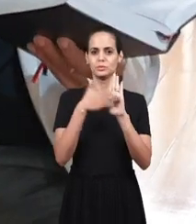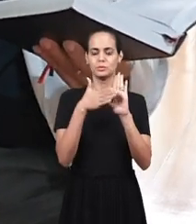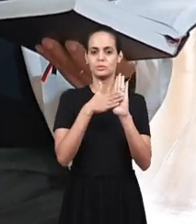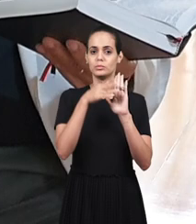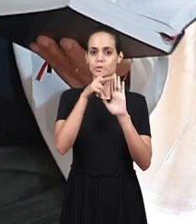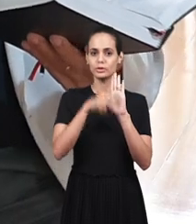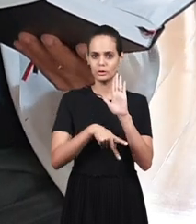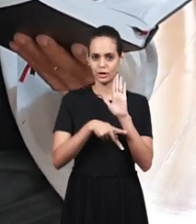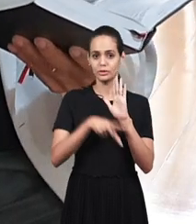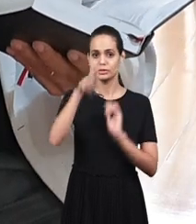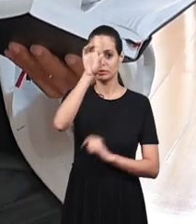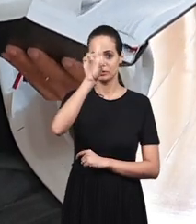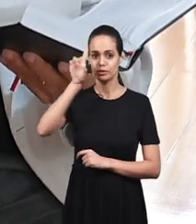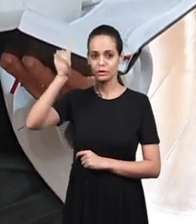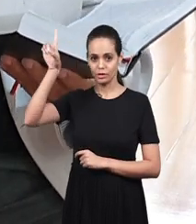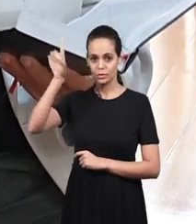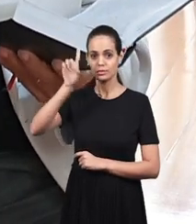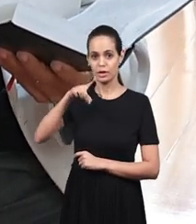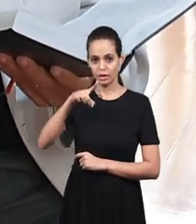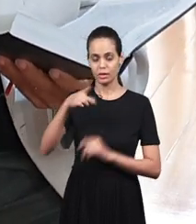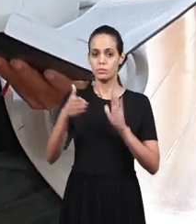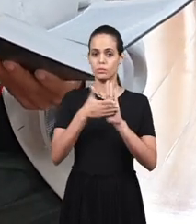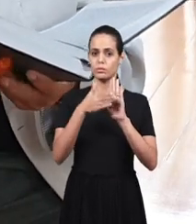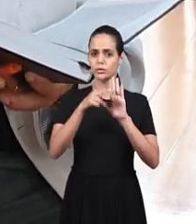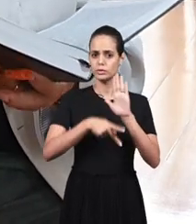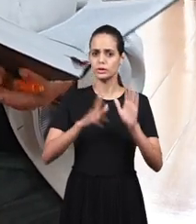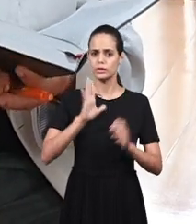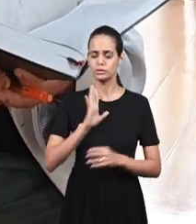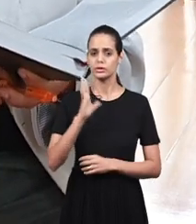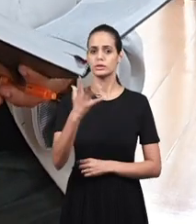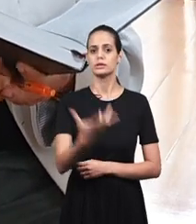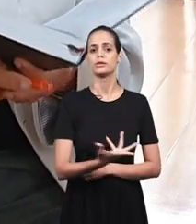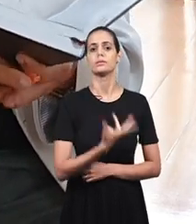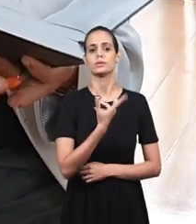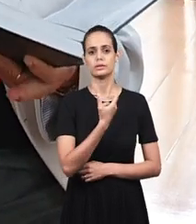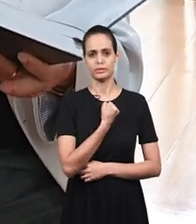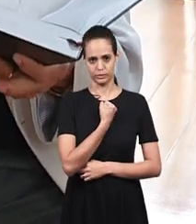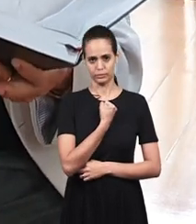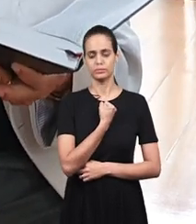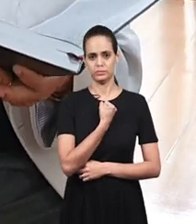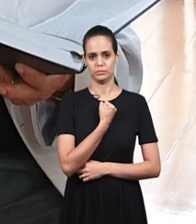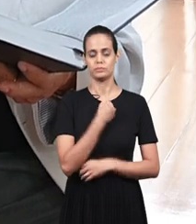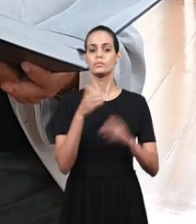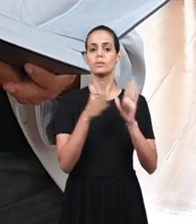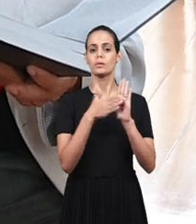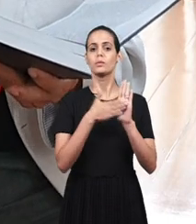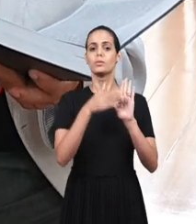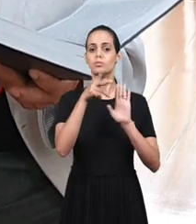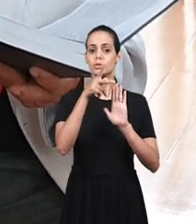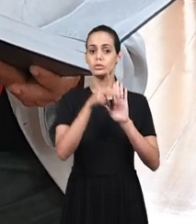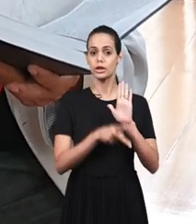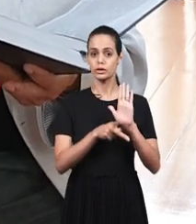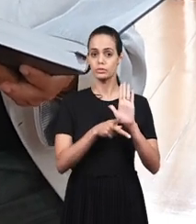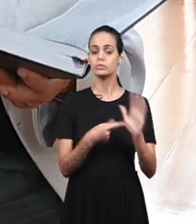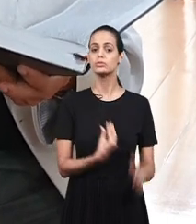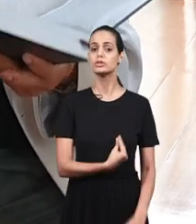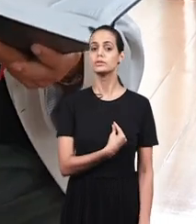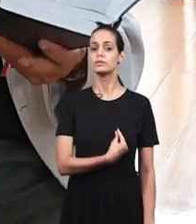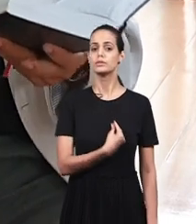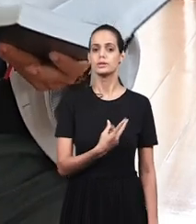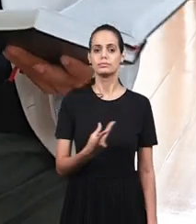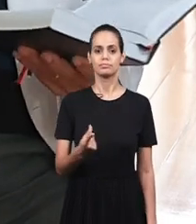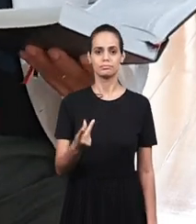a découvert le projet de Dieu, qui est le projet de salut, c'est-à-dire